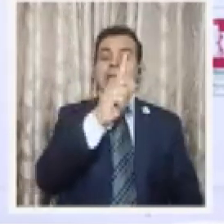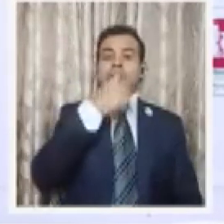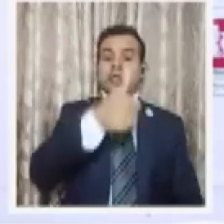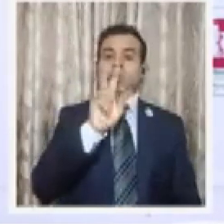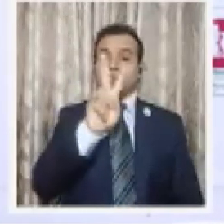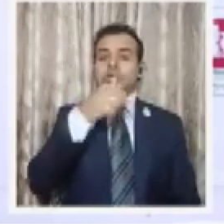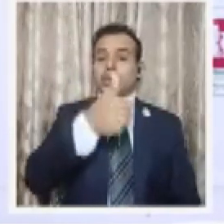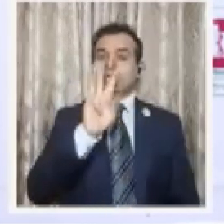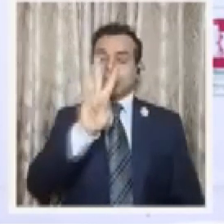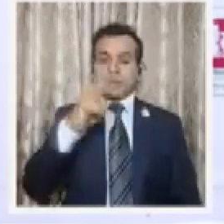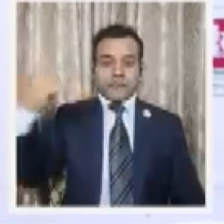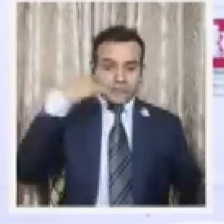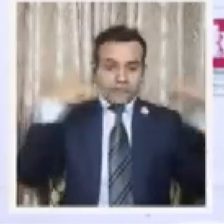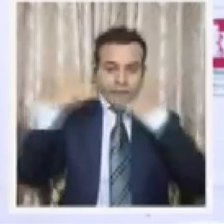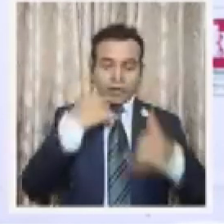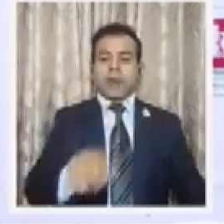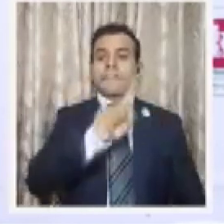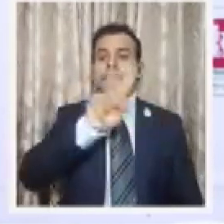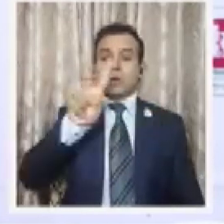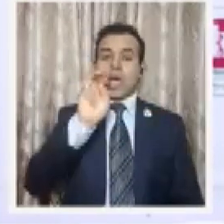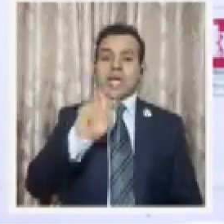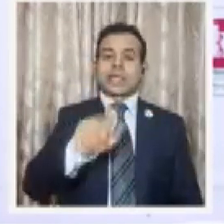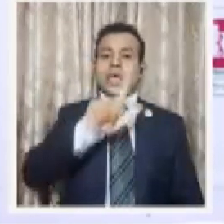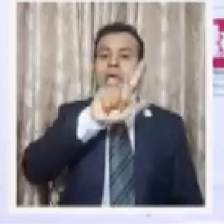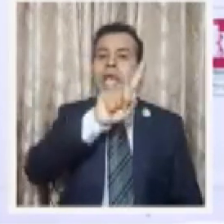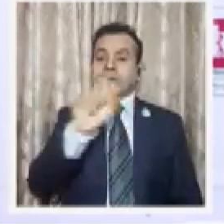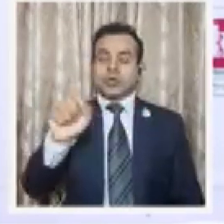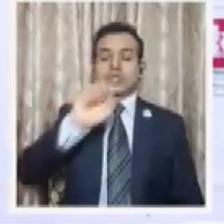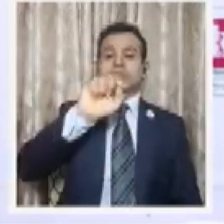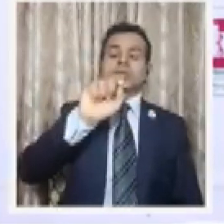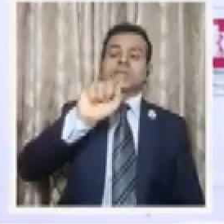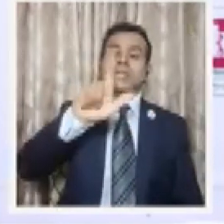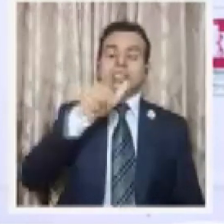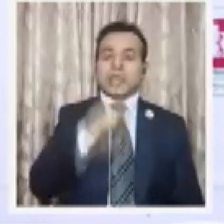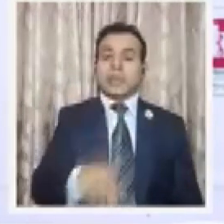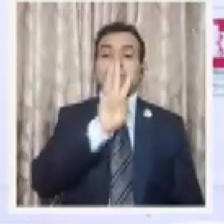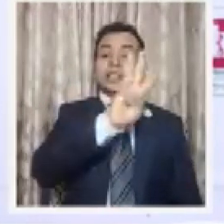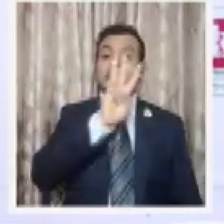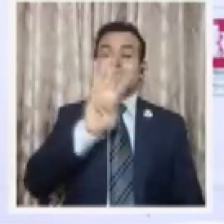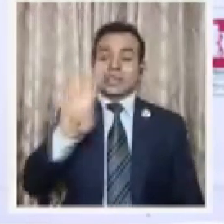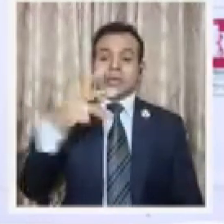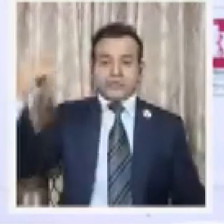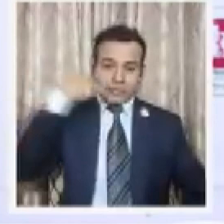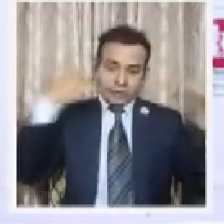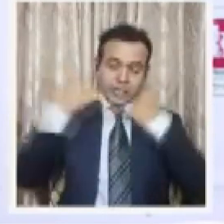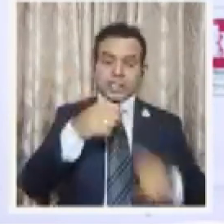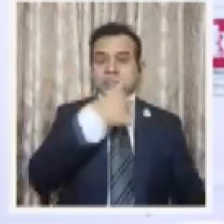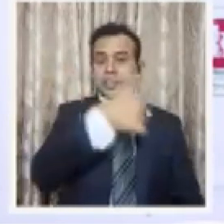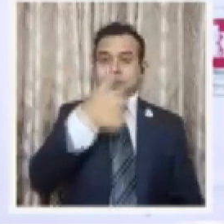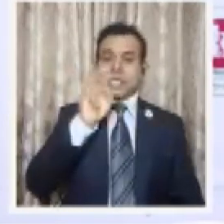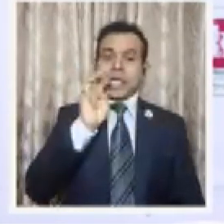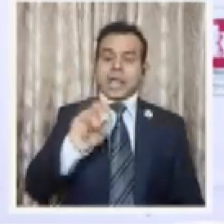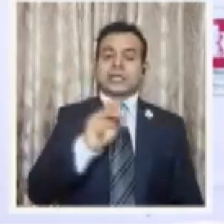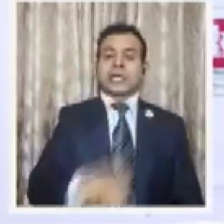78,838, এর মধ্যে 16263 স্বাস্থ্য বাতায়নে ফোন গ্রহণ করা হয়েছে 12,160 এবং